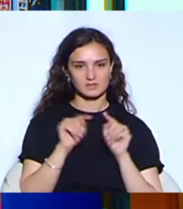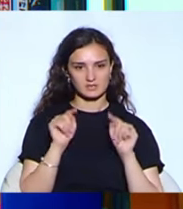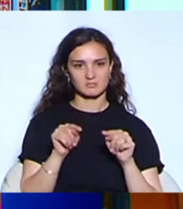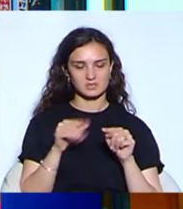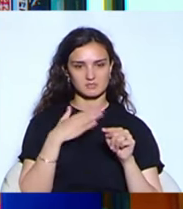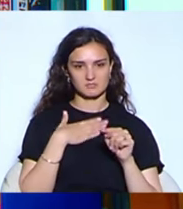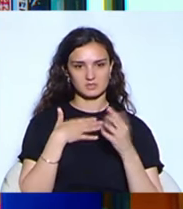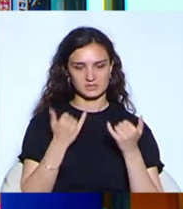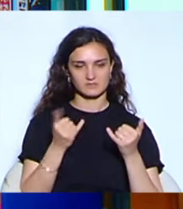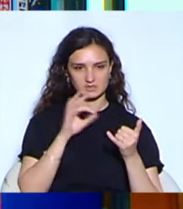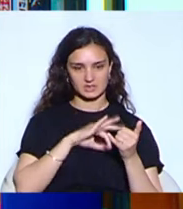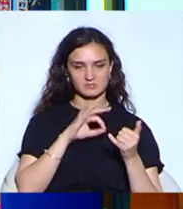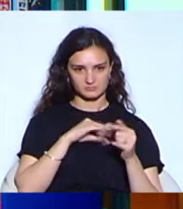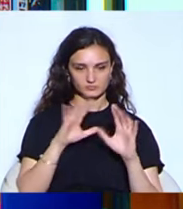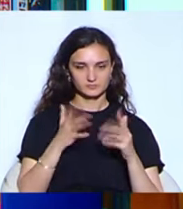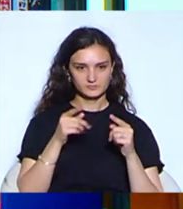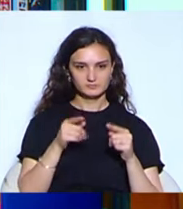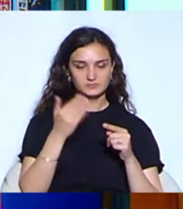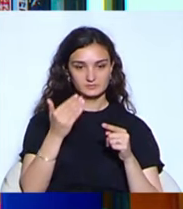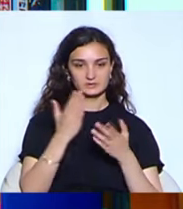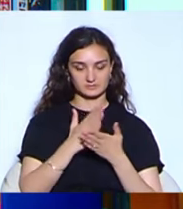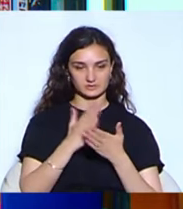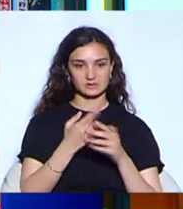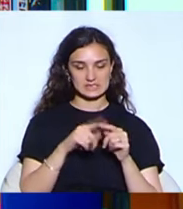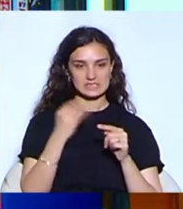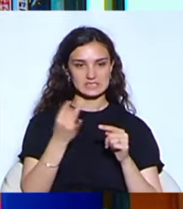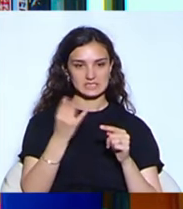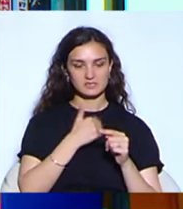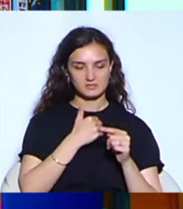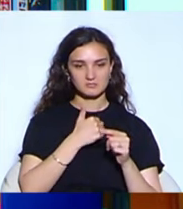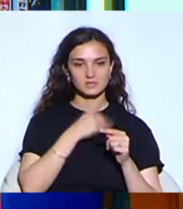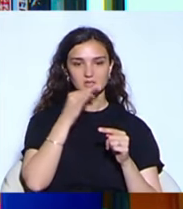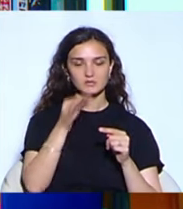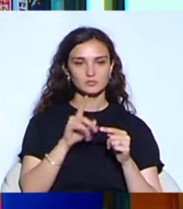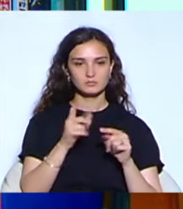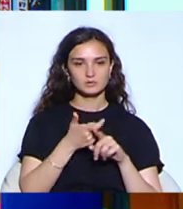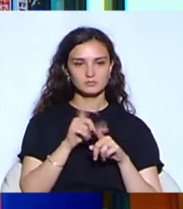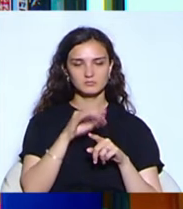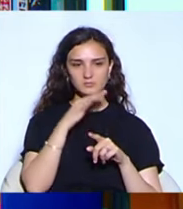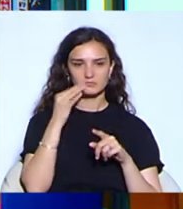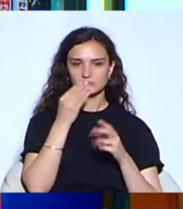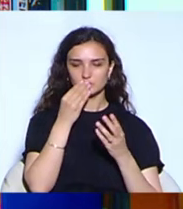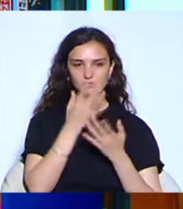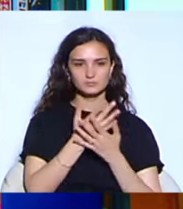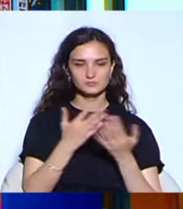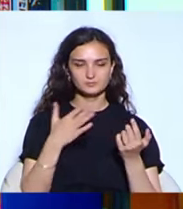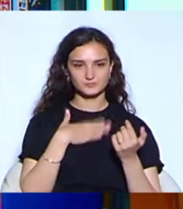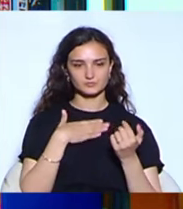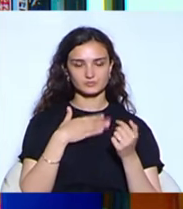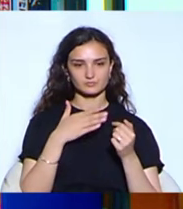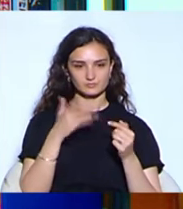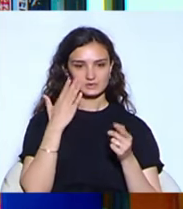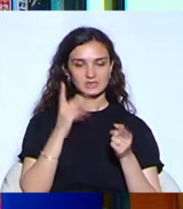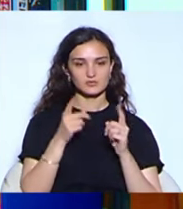ამისა, მე დღეს ვისარგებლე შემთხვევით, რაკი თქვენ გაქვთ ასეთი ინტერესი, მინდა შეგახსენოთ, რომ ძალიან ბევრი პროდუქტი ჩვენს